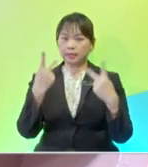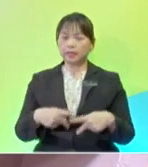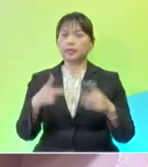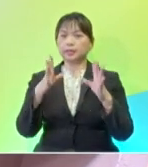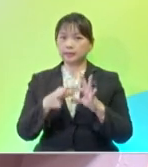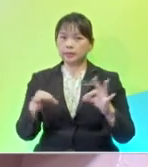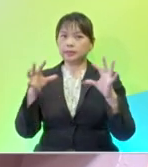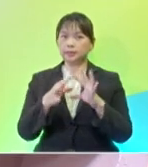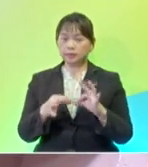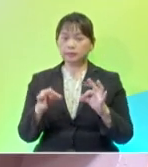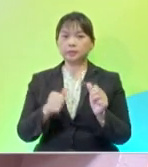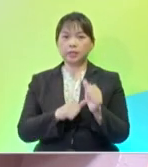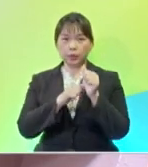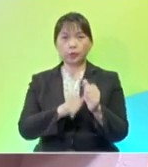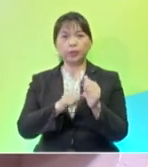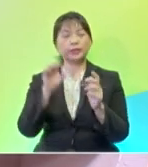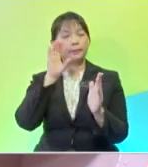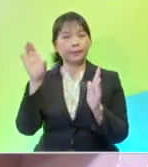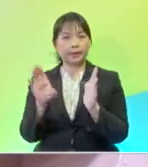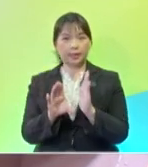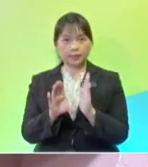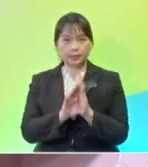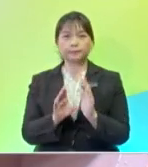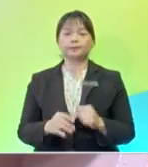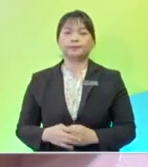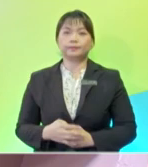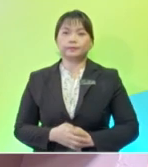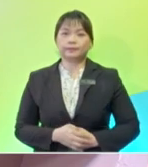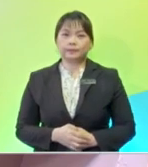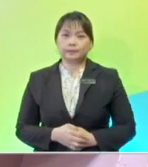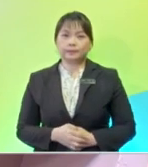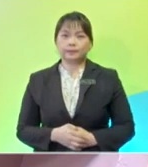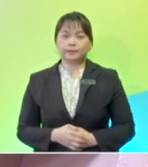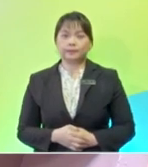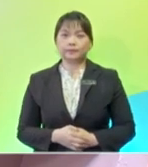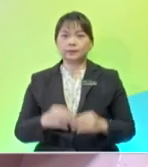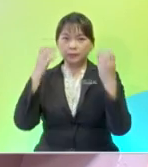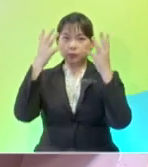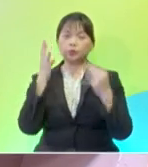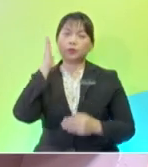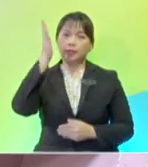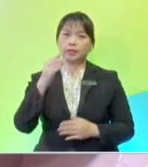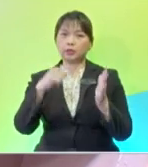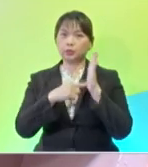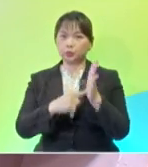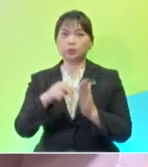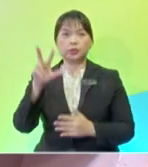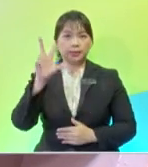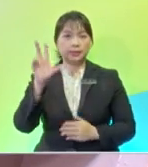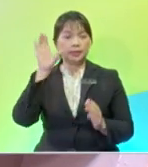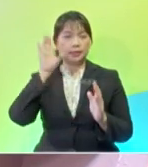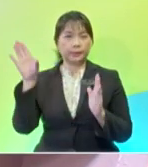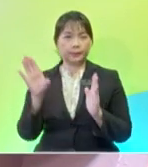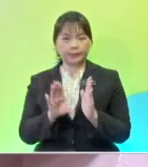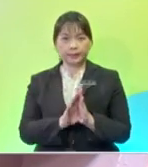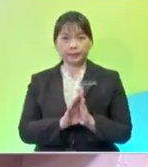berpandukan gambar bersiri Oke murid-muri jadi gua akan Tunjukkan tiga gambar besiri